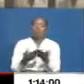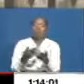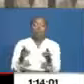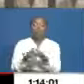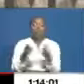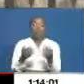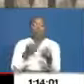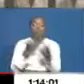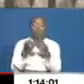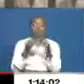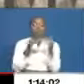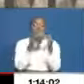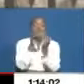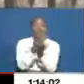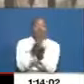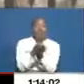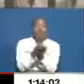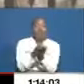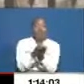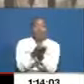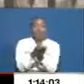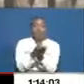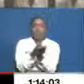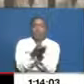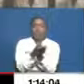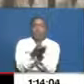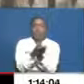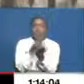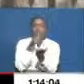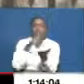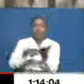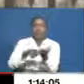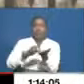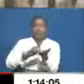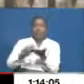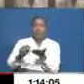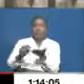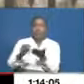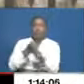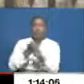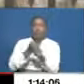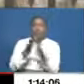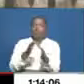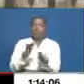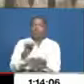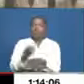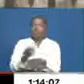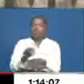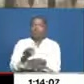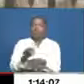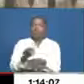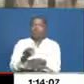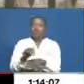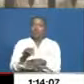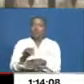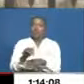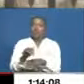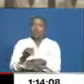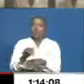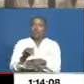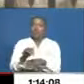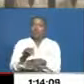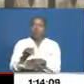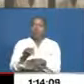tukiongea, Equity Bank imeweza kuandikia wafanyikazi barua ya kwamba itaweza inaenda kuwachukulia